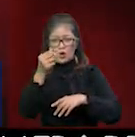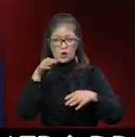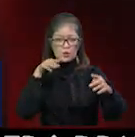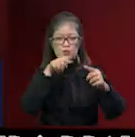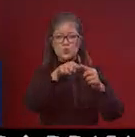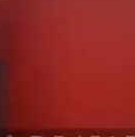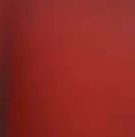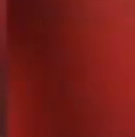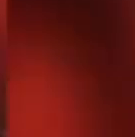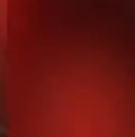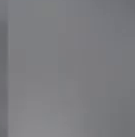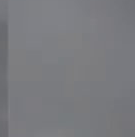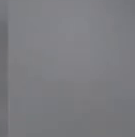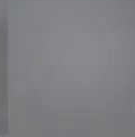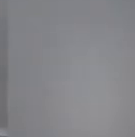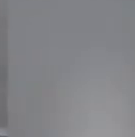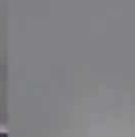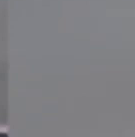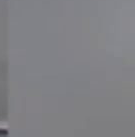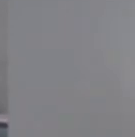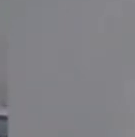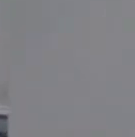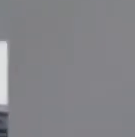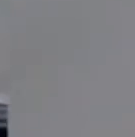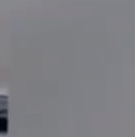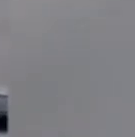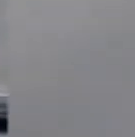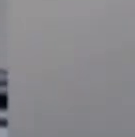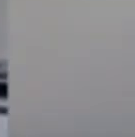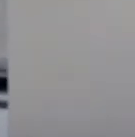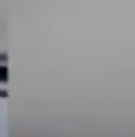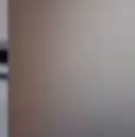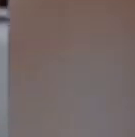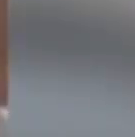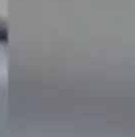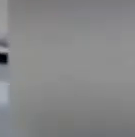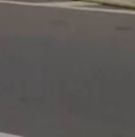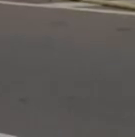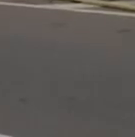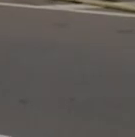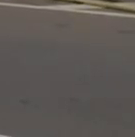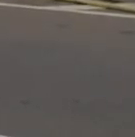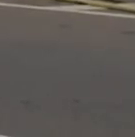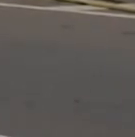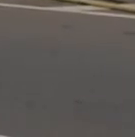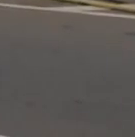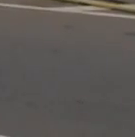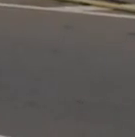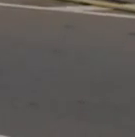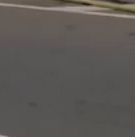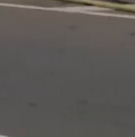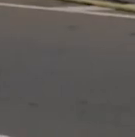Priok, Jakarta Rabu pagi. Petugas pemadam kebakaran yang tiba di lokasi berupaya memadamkan api yang menghanguskan